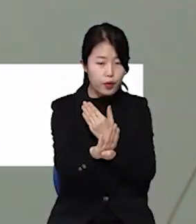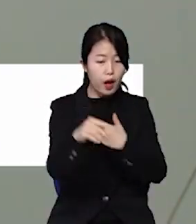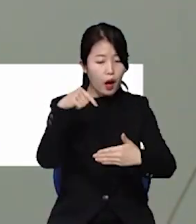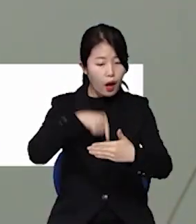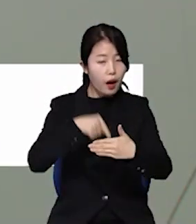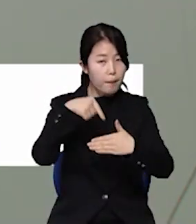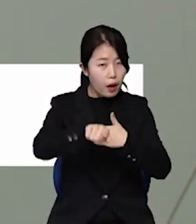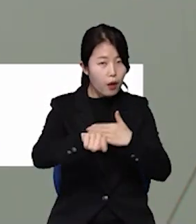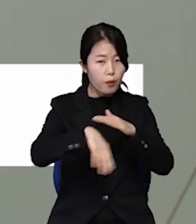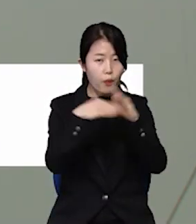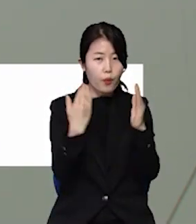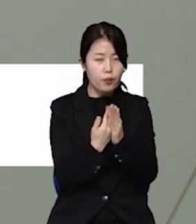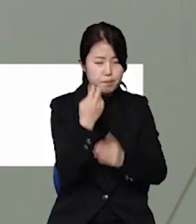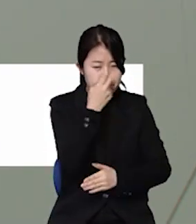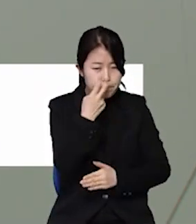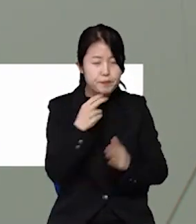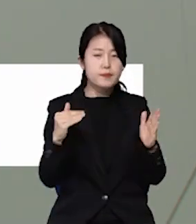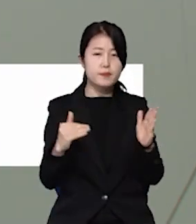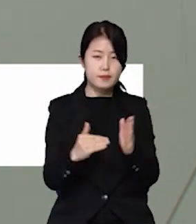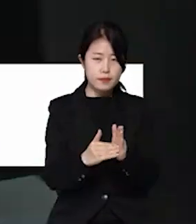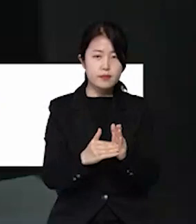대한 현장 실사를 진행했습니다.